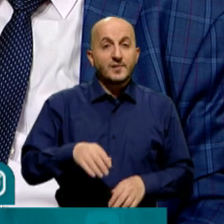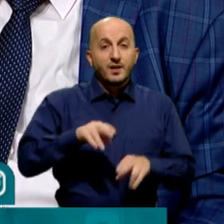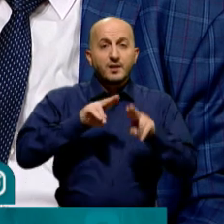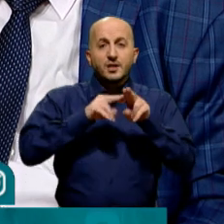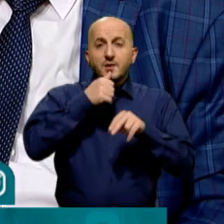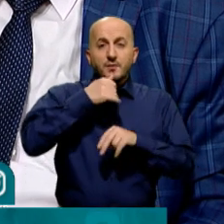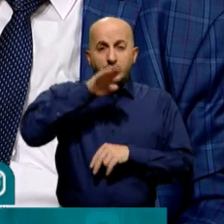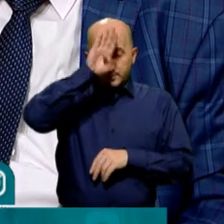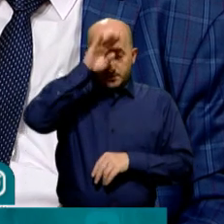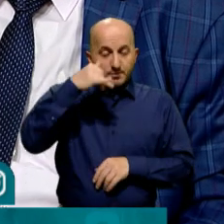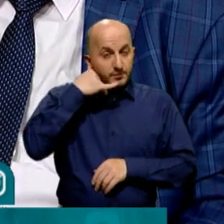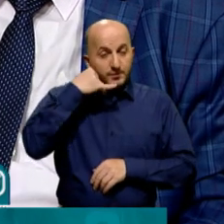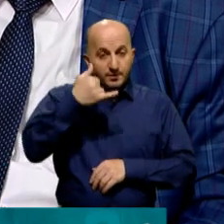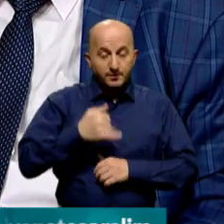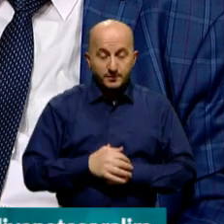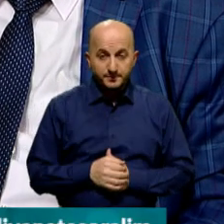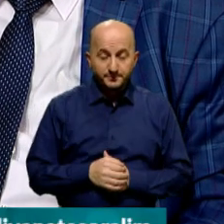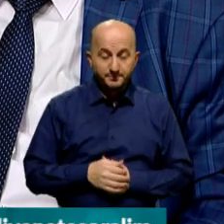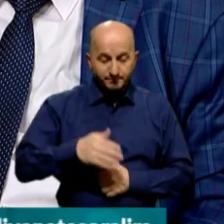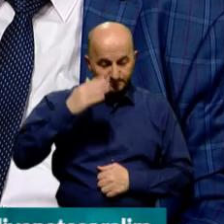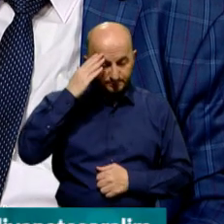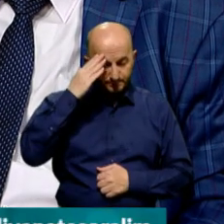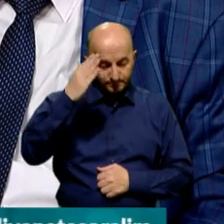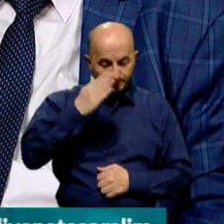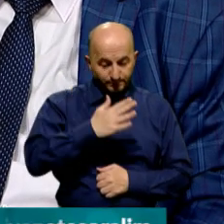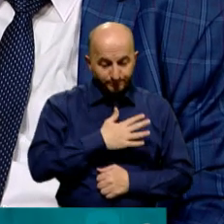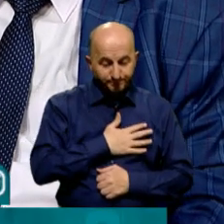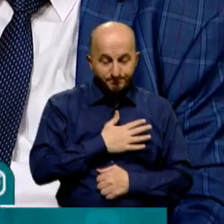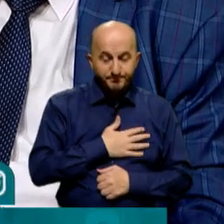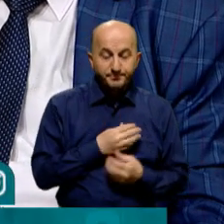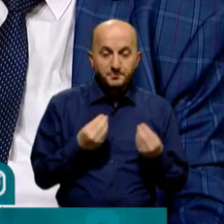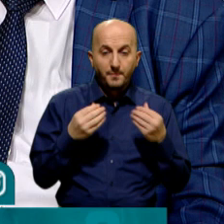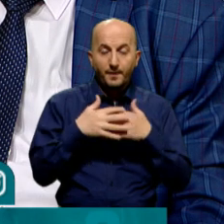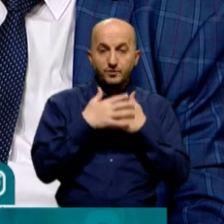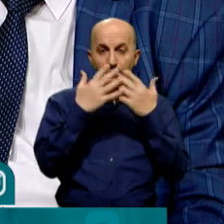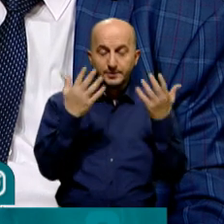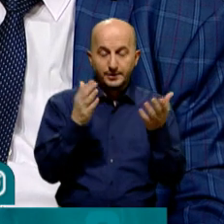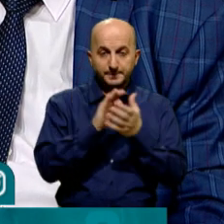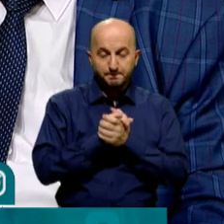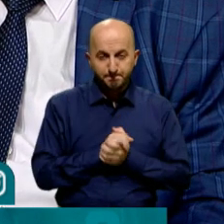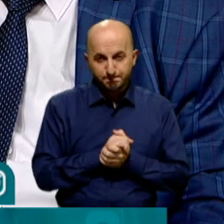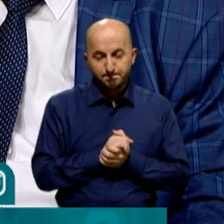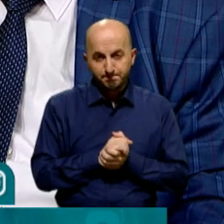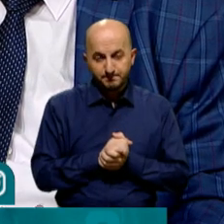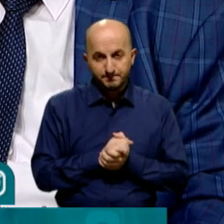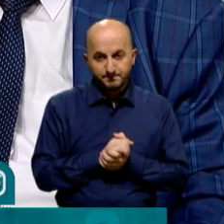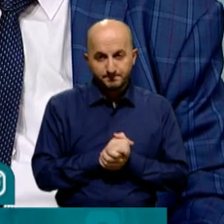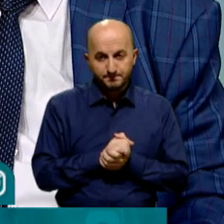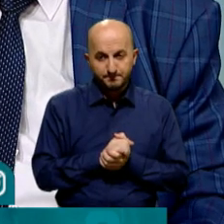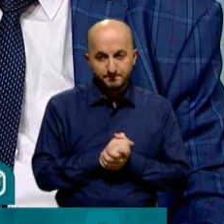telefon attığımızda. Hoş geldiniz. Selamun aleyküm. Hayırlı akşamlar. Aleyküm selam Kemal Bey. Hayırlı akşamlar.